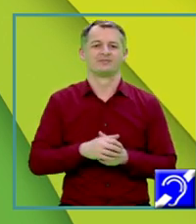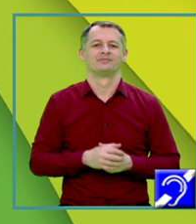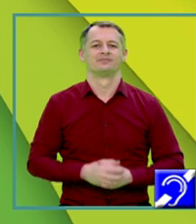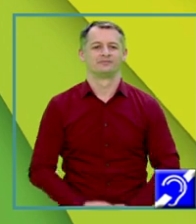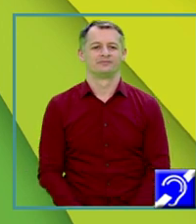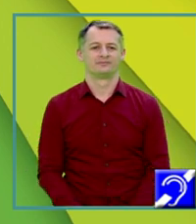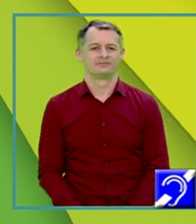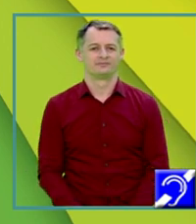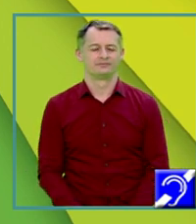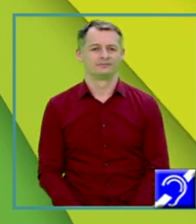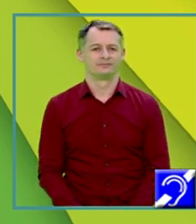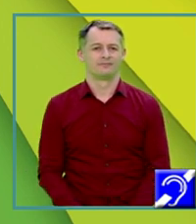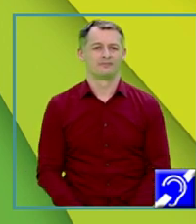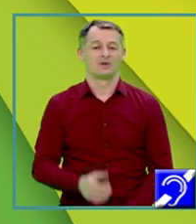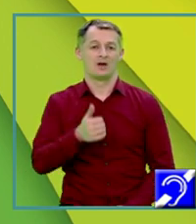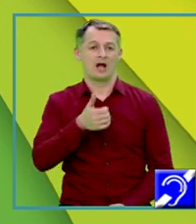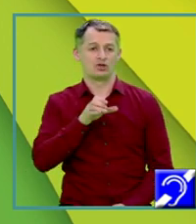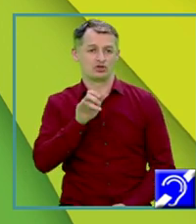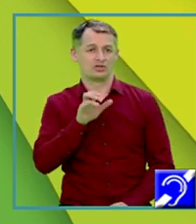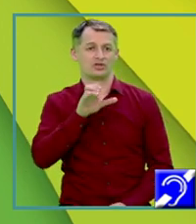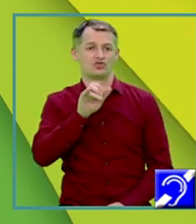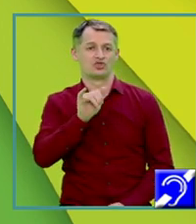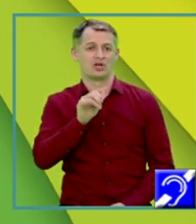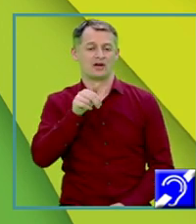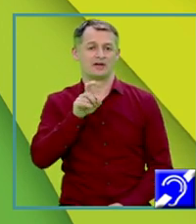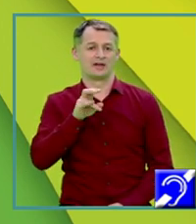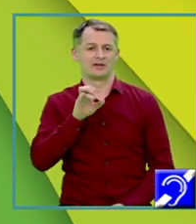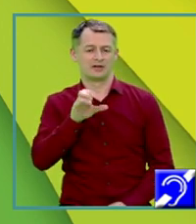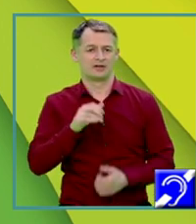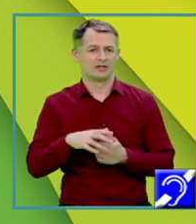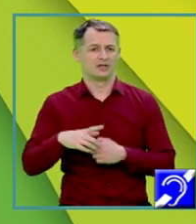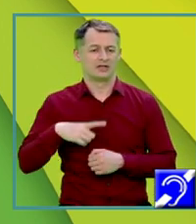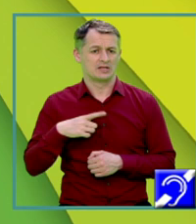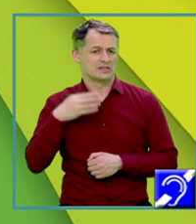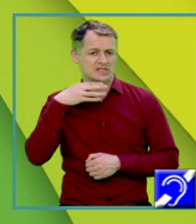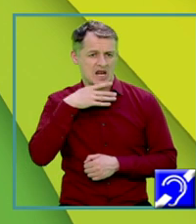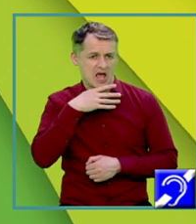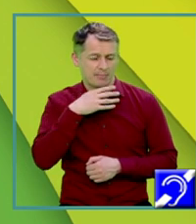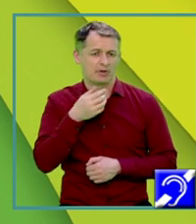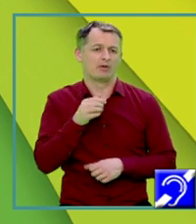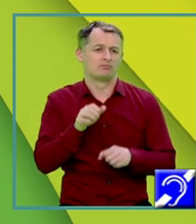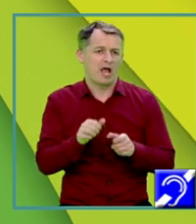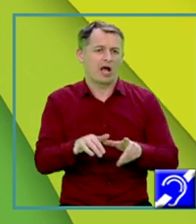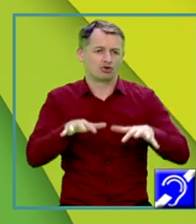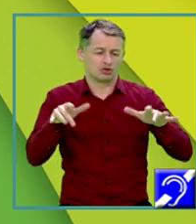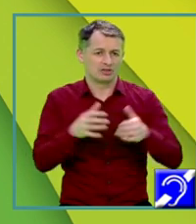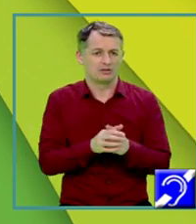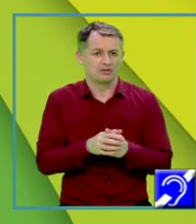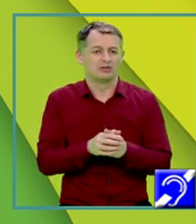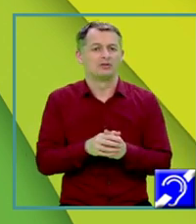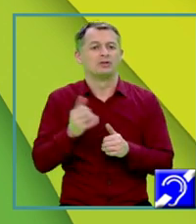apă. Acidul cianhidric este un acid monoprotic slab, deci ionizează parțial în